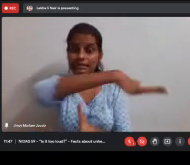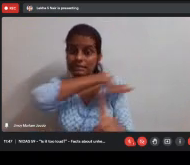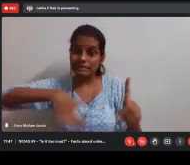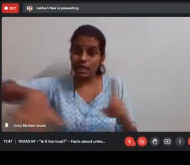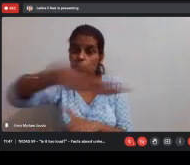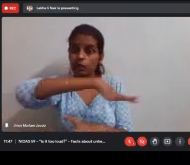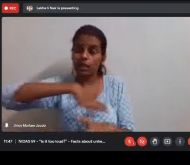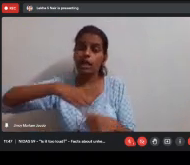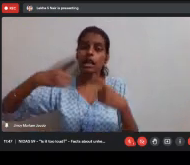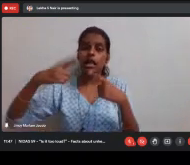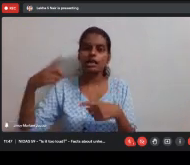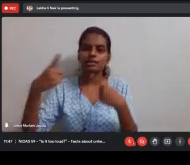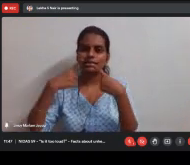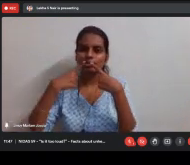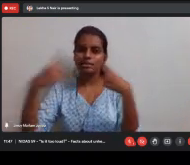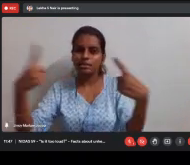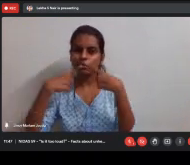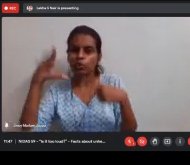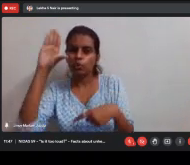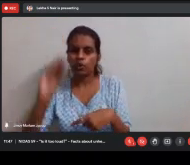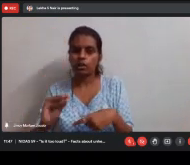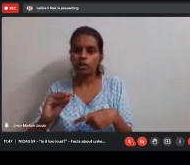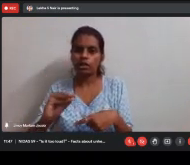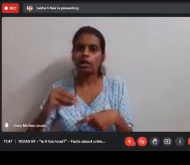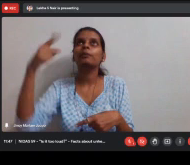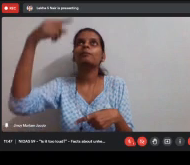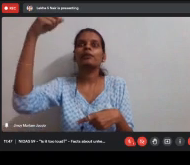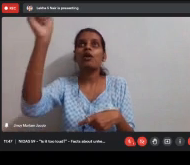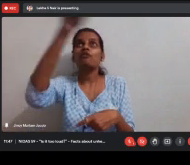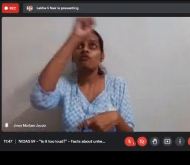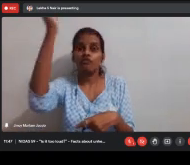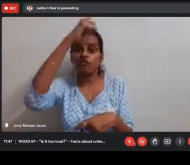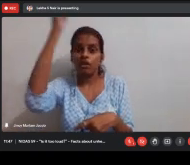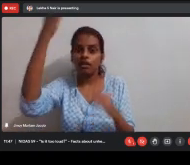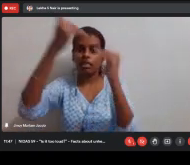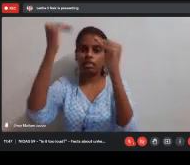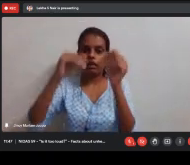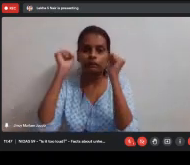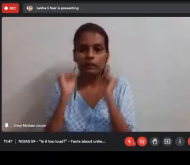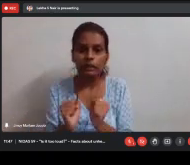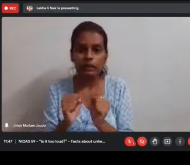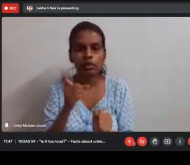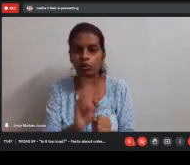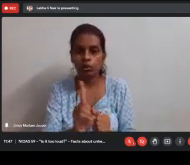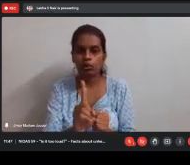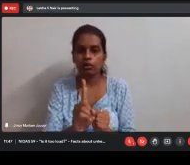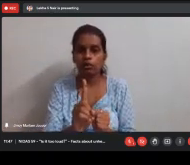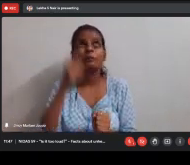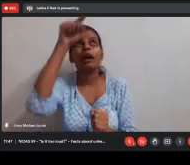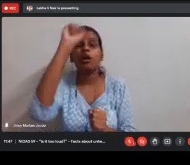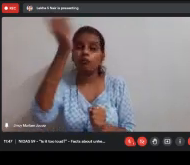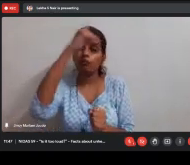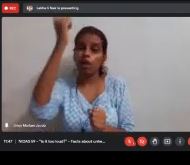ഹെഡ്ഫോൺ അല്ലെങ്കിൽ ഇയർഫോൺ, കൂടുതൽ പേരും ഇയർഫോൺ ഫോണിന്റെ ഇയർഫോൺ കണക്ട് ചെയ്താണ് കാണുന്നത്, അതും സേഫ് അല്ല. കാരണം എന്ന് വെച്ച് കഴിഞ്ഞാൽ നമ്മൾ ആദ്യം ശ്രദ്ധിക്കേണ്ടത് എന്താന്ന്